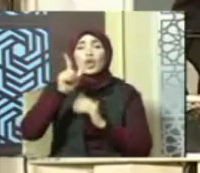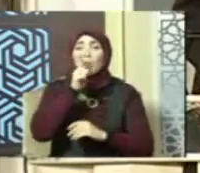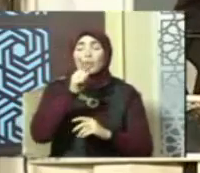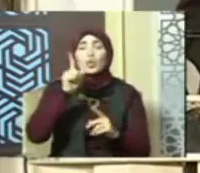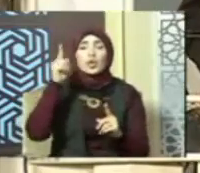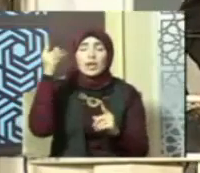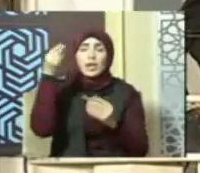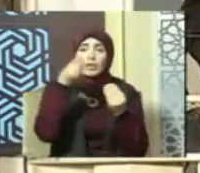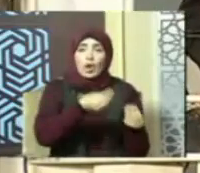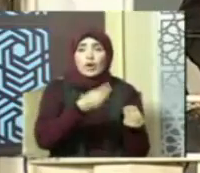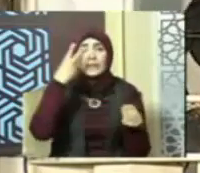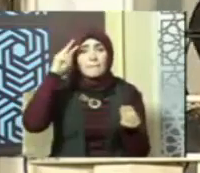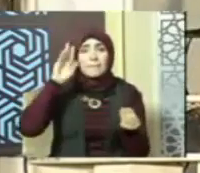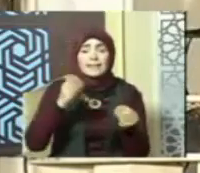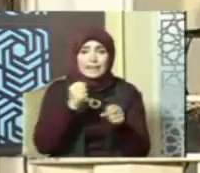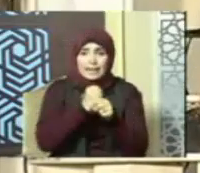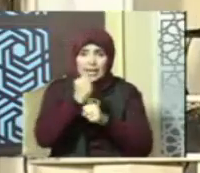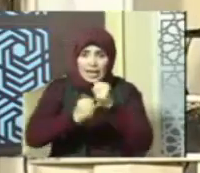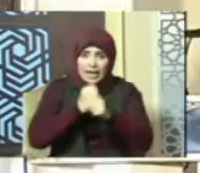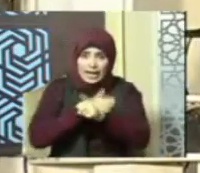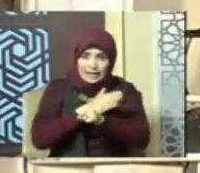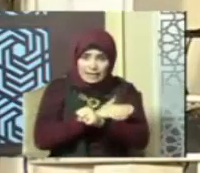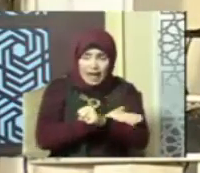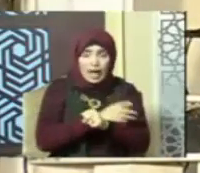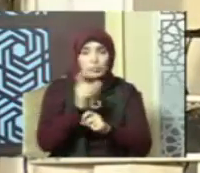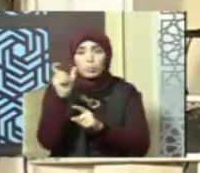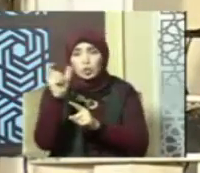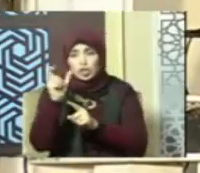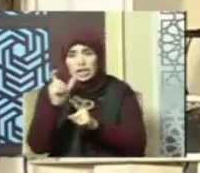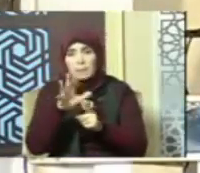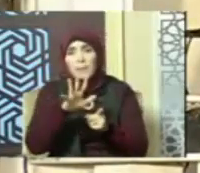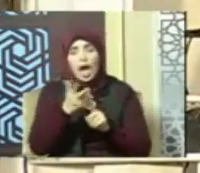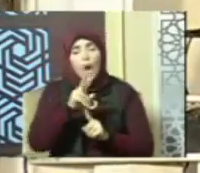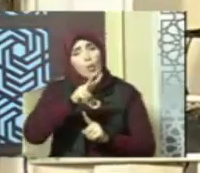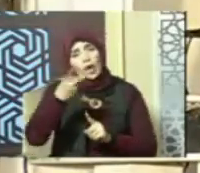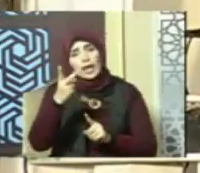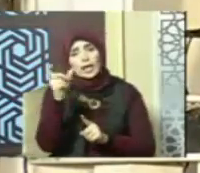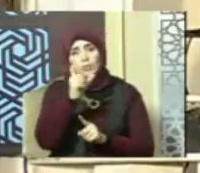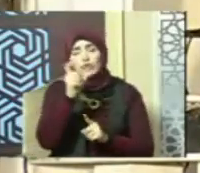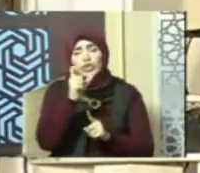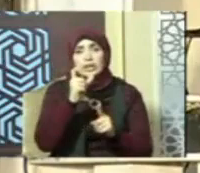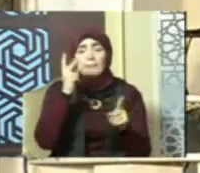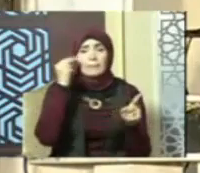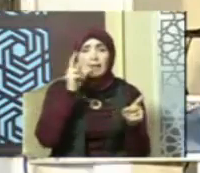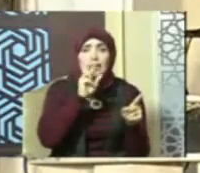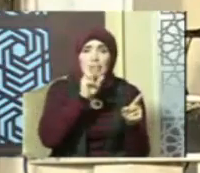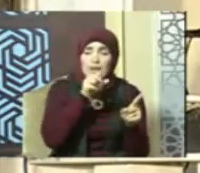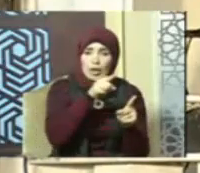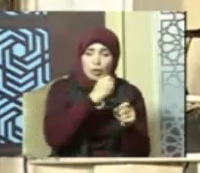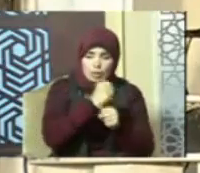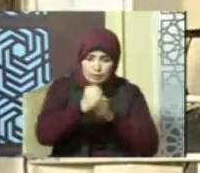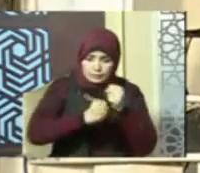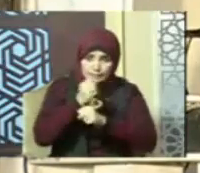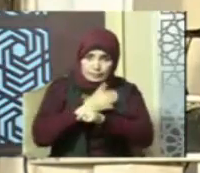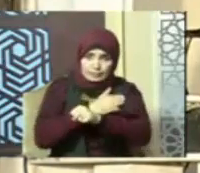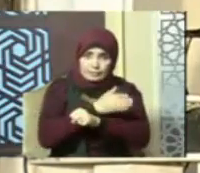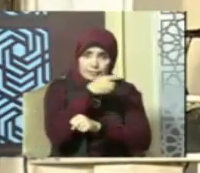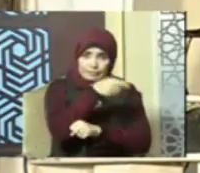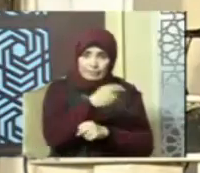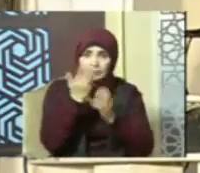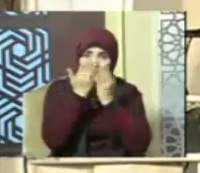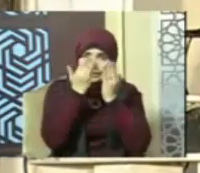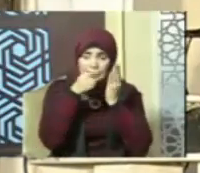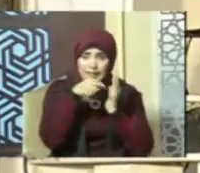سواء أكان مسلما أم غير مسلم، مؤمنا أم غير مؤمن، ولا يعطي من قص أو